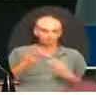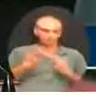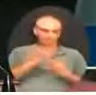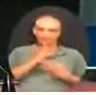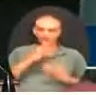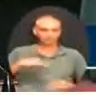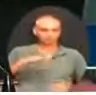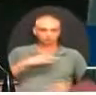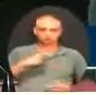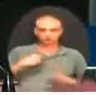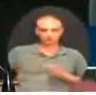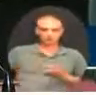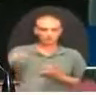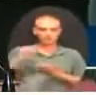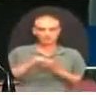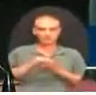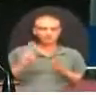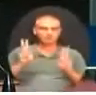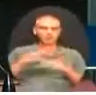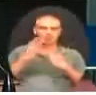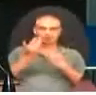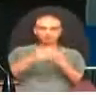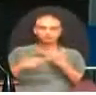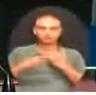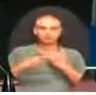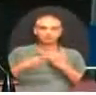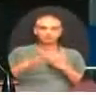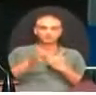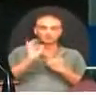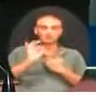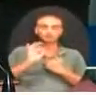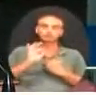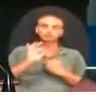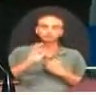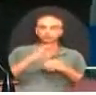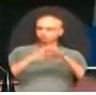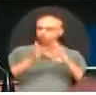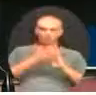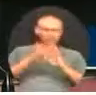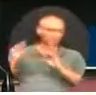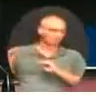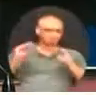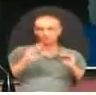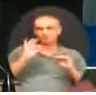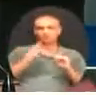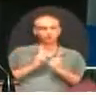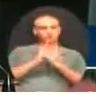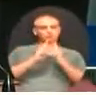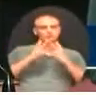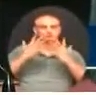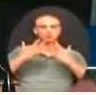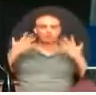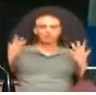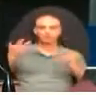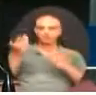בעיה שלנו ואנחנו מממנים את זה. לא יכול להיות שבסופו של יום, בשביל שהרי כל המעבר היה כדי שזה יונגש לציבור